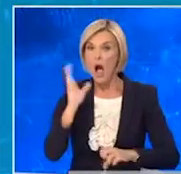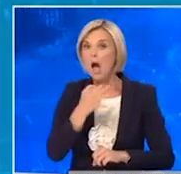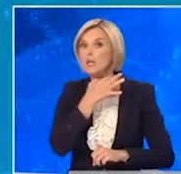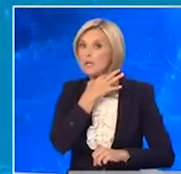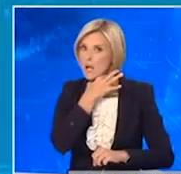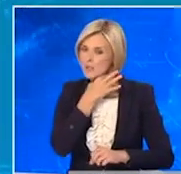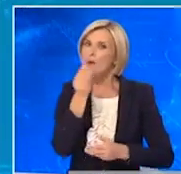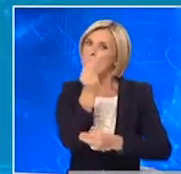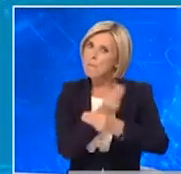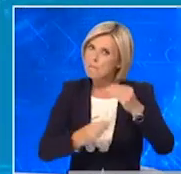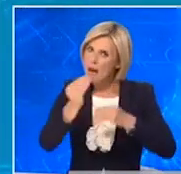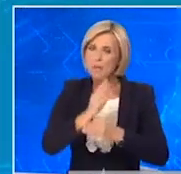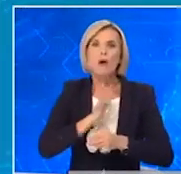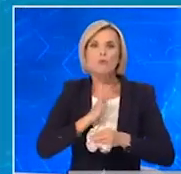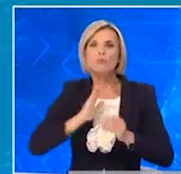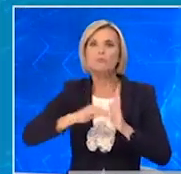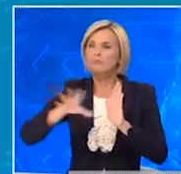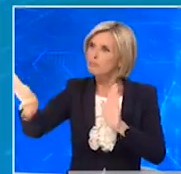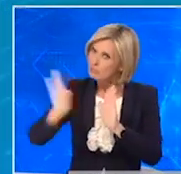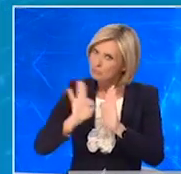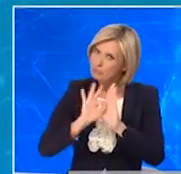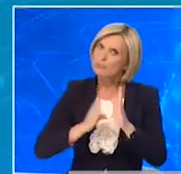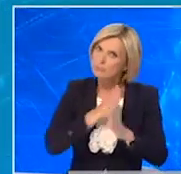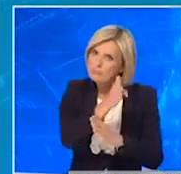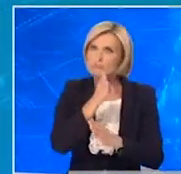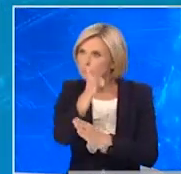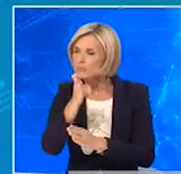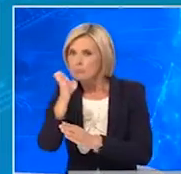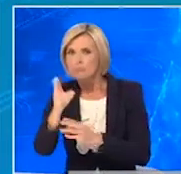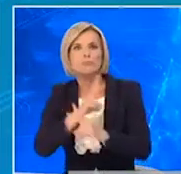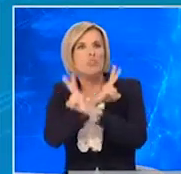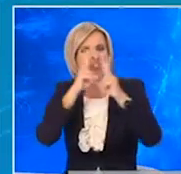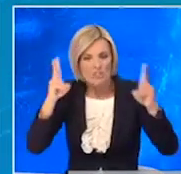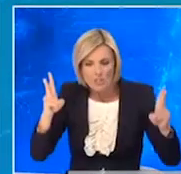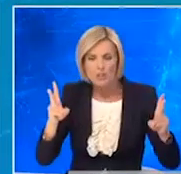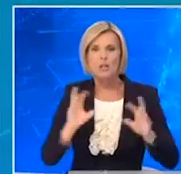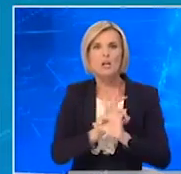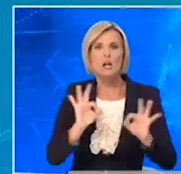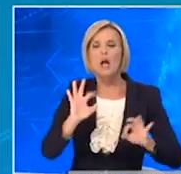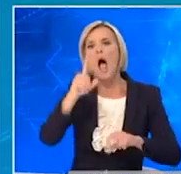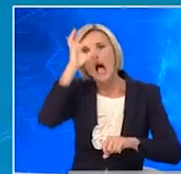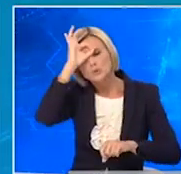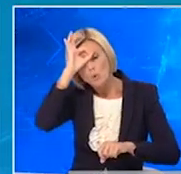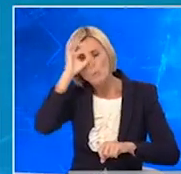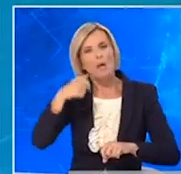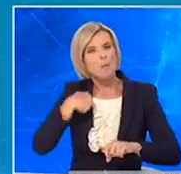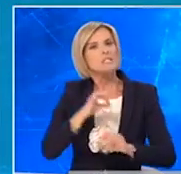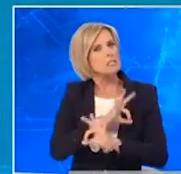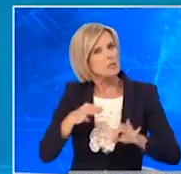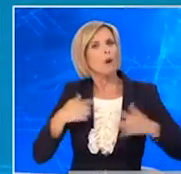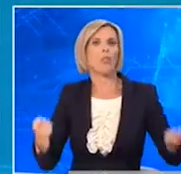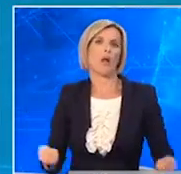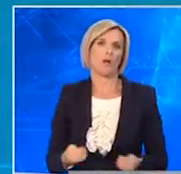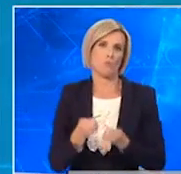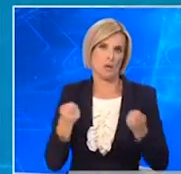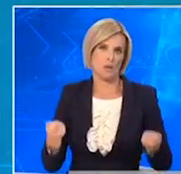χρειαστεί να ενισχυθούν οι μηχανισμοί αυτοί και από άλλους μηχανισμούς, είτε αφορά στην αρχή διαφάνειας, είτε στην ελληνική αστυνομία, να είστε σίγουροι ότι θα το